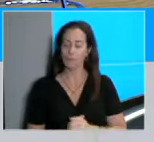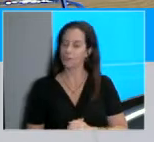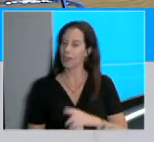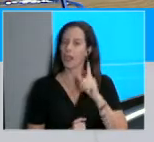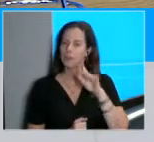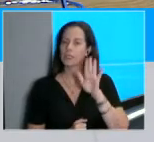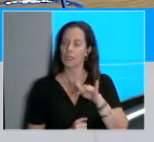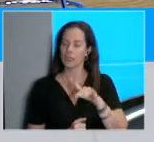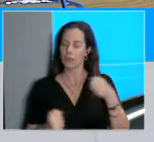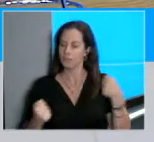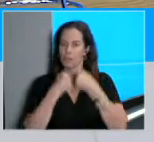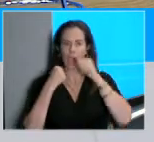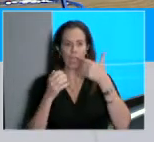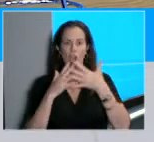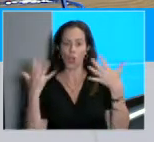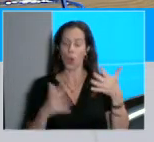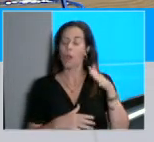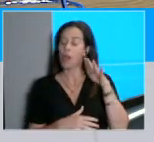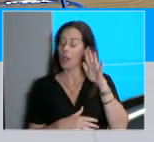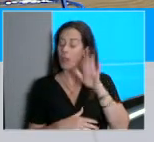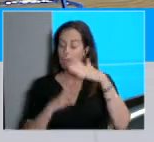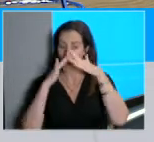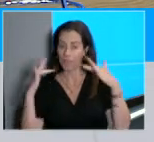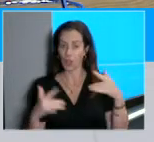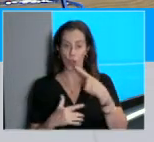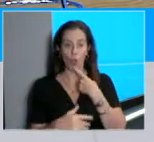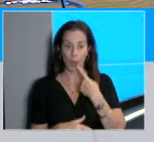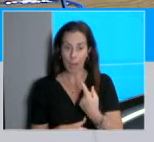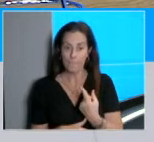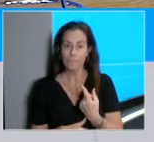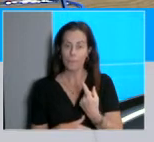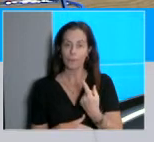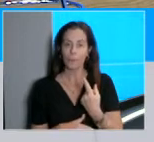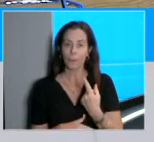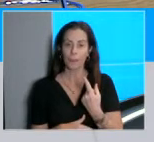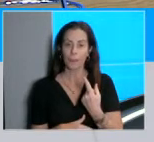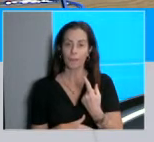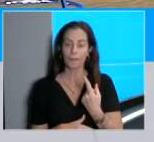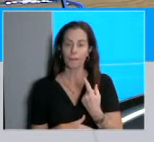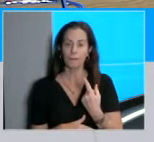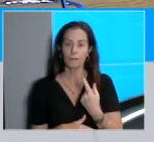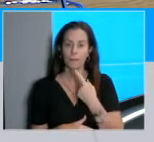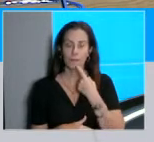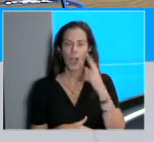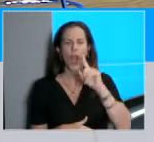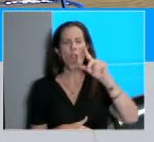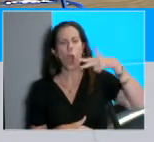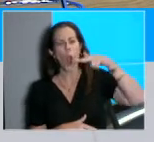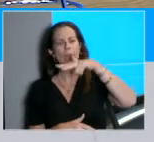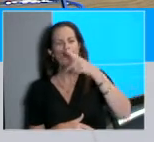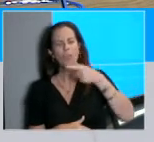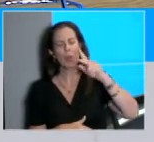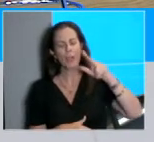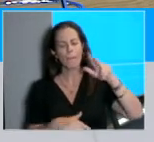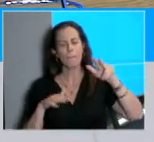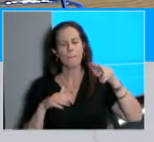אבל אולי זה גם העימות הגדול שבהם. כמו כן, כלי תקשורת בלבנון מדווחים על לא רחפנים אלא יותר